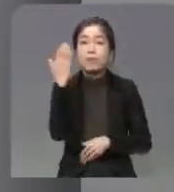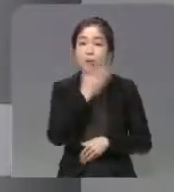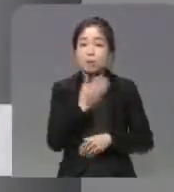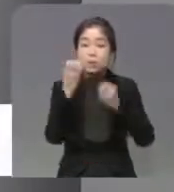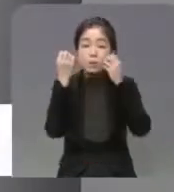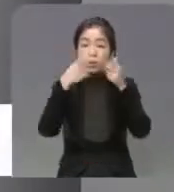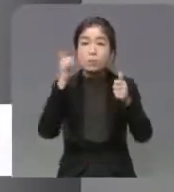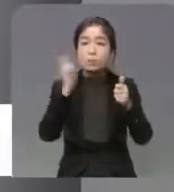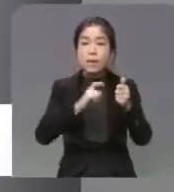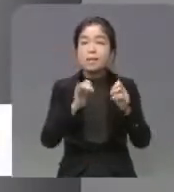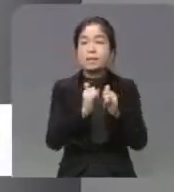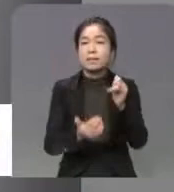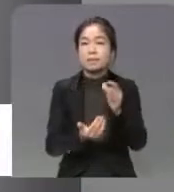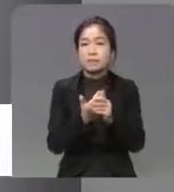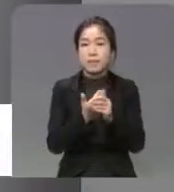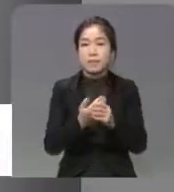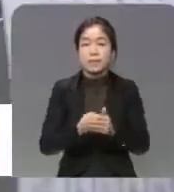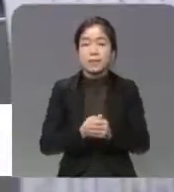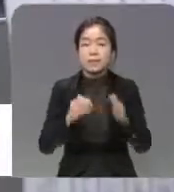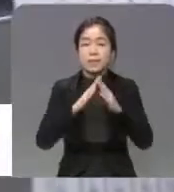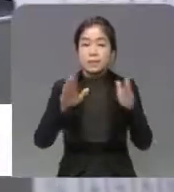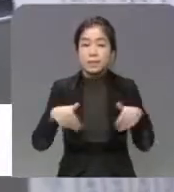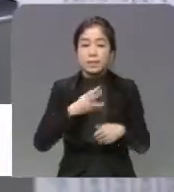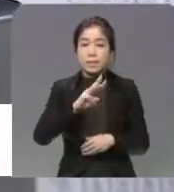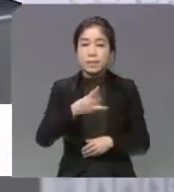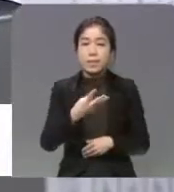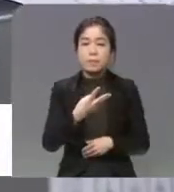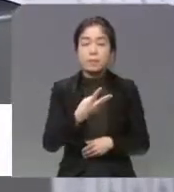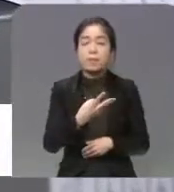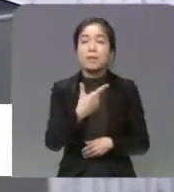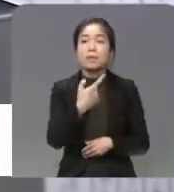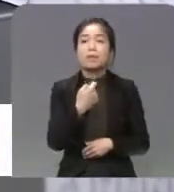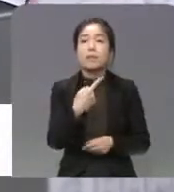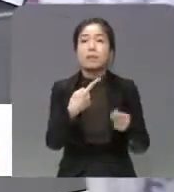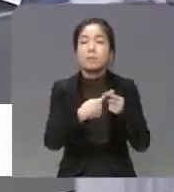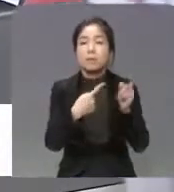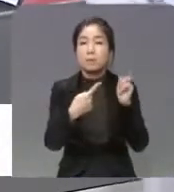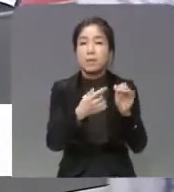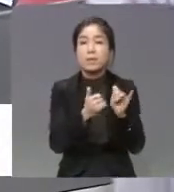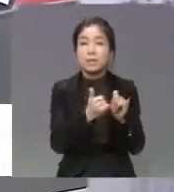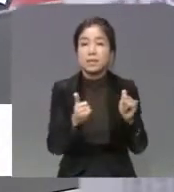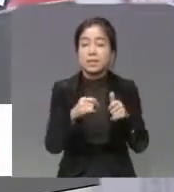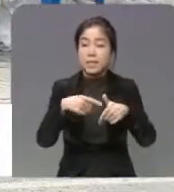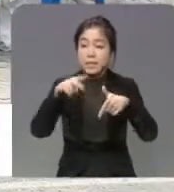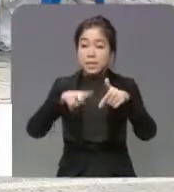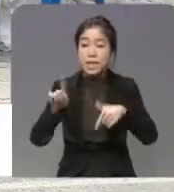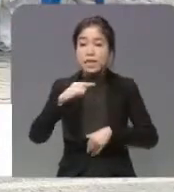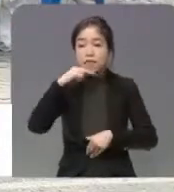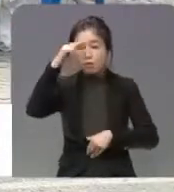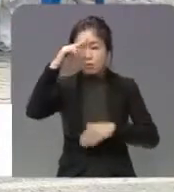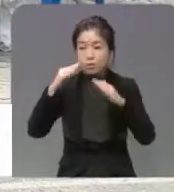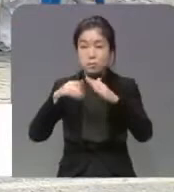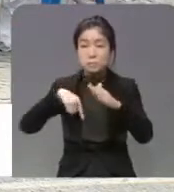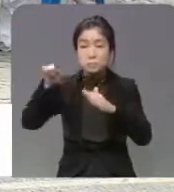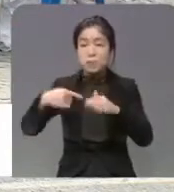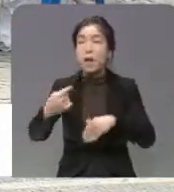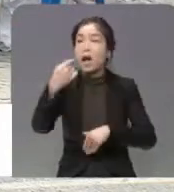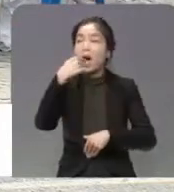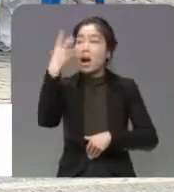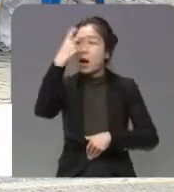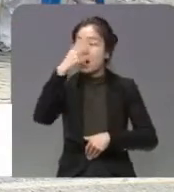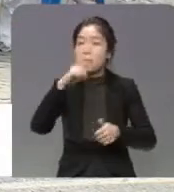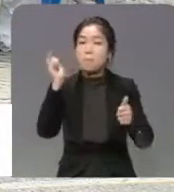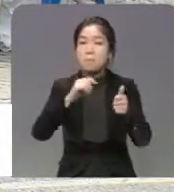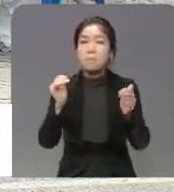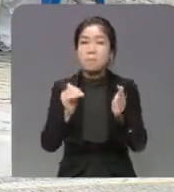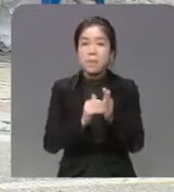신규 확진자가 나왔습니다. 전남 361번째 확진자로 인천의 한 술집에 다녀온 뒤 선별검사에서 감염